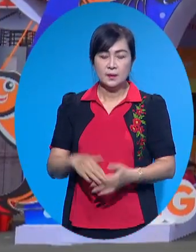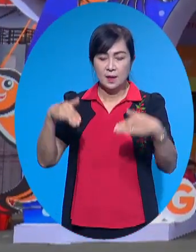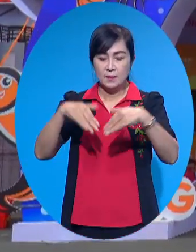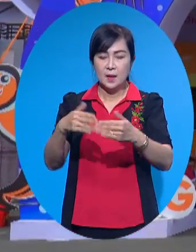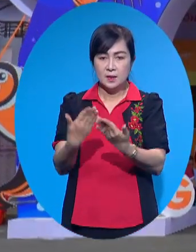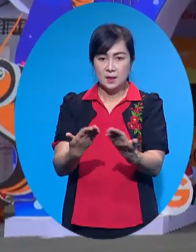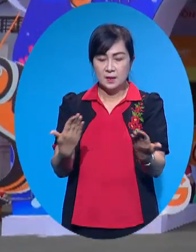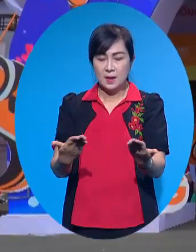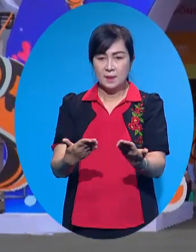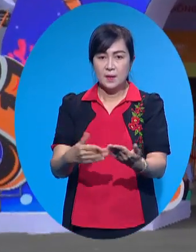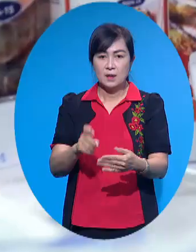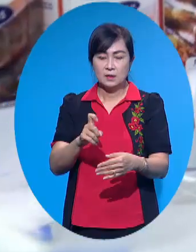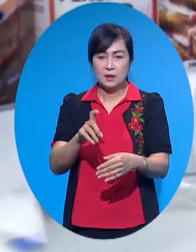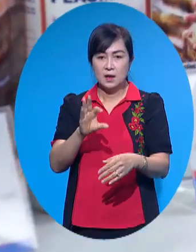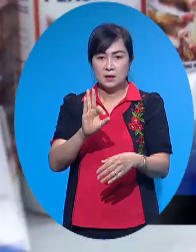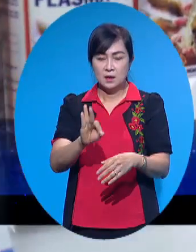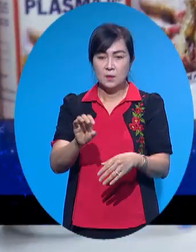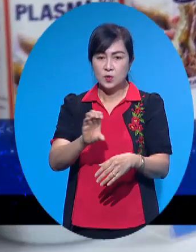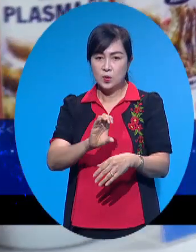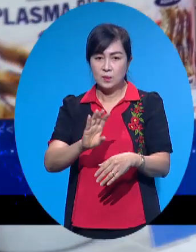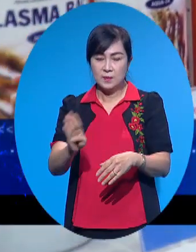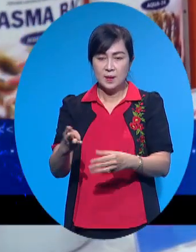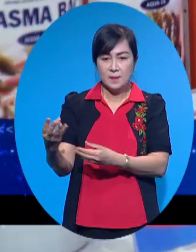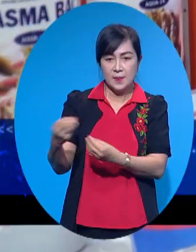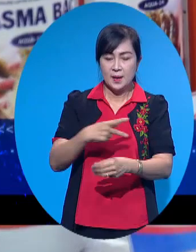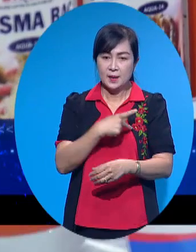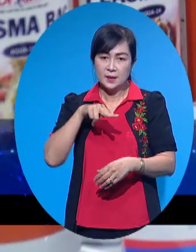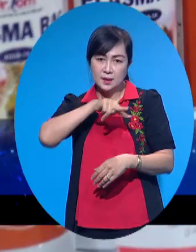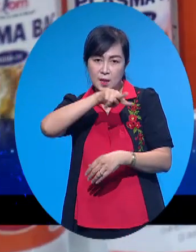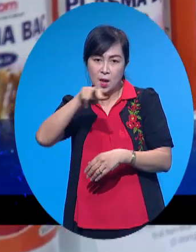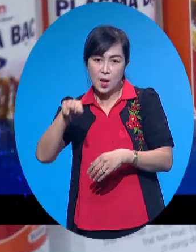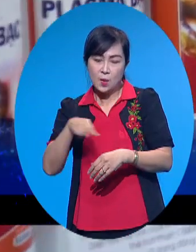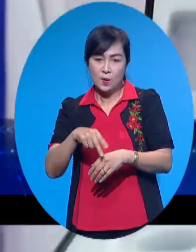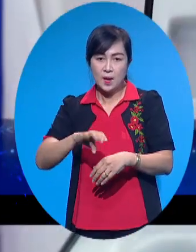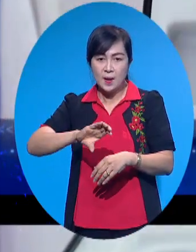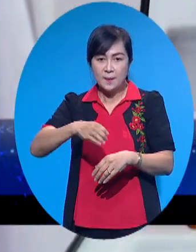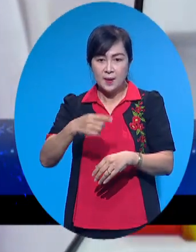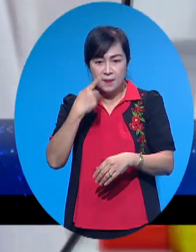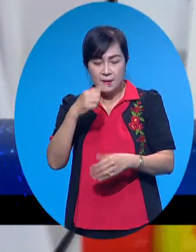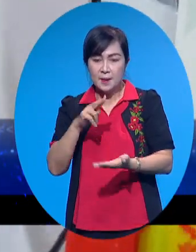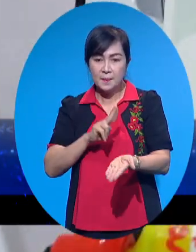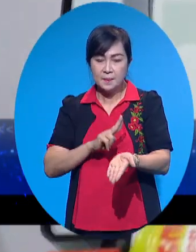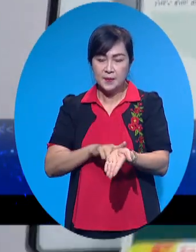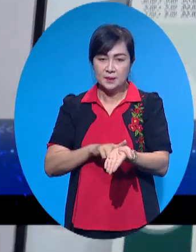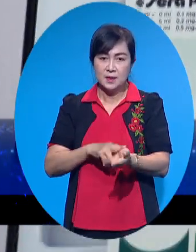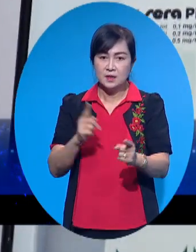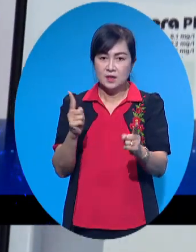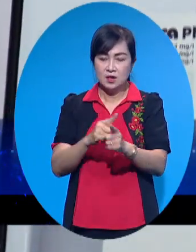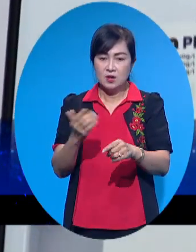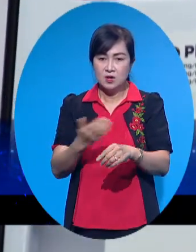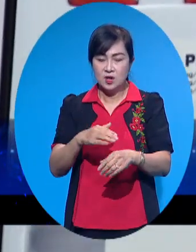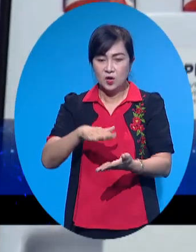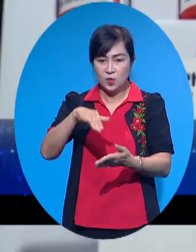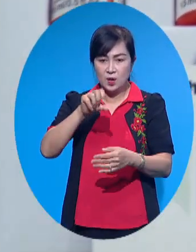Tham gia triển lãm lần này, Dr. Thơm có sự chuẩn bị quy mô mang đến cho khách tham quan nhiều hệ thống máy phát hiện bệnh và các chế phẩm xử lý nước nuôi